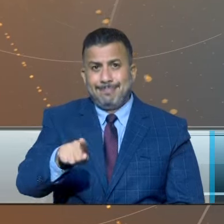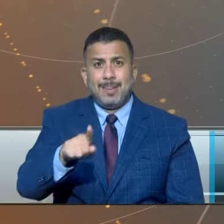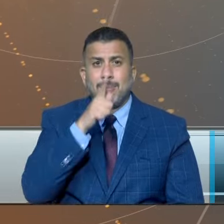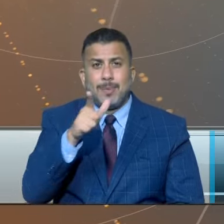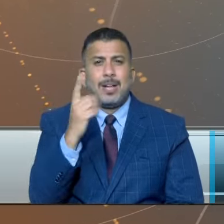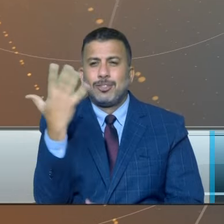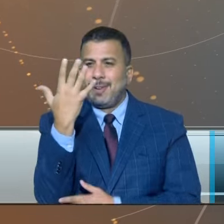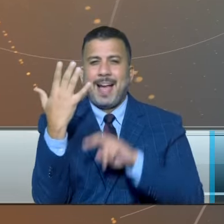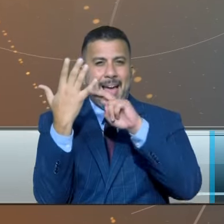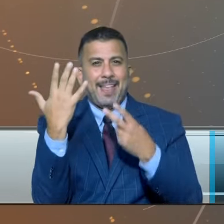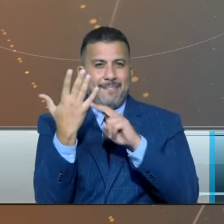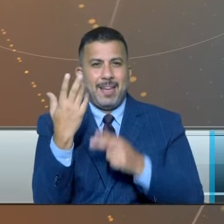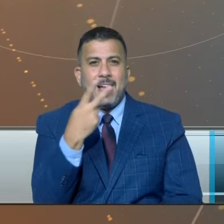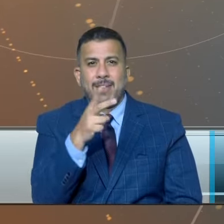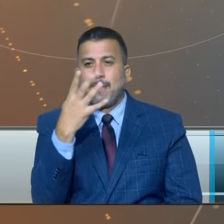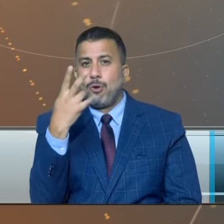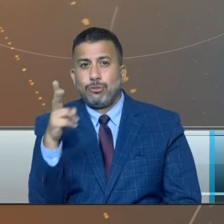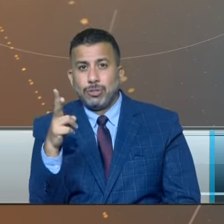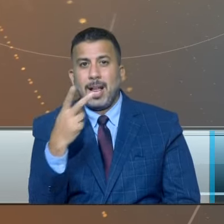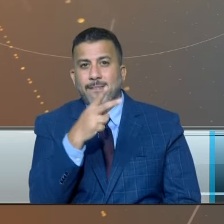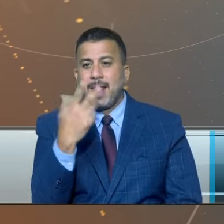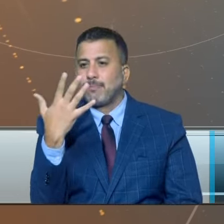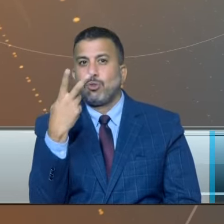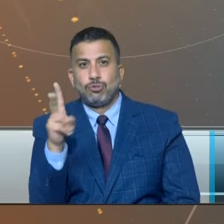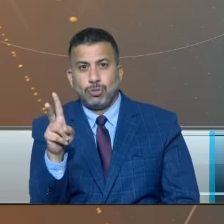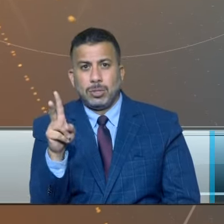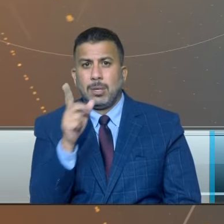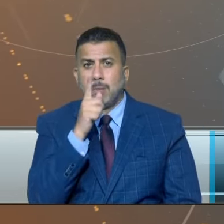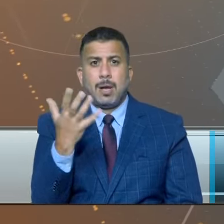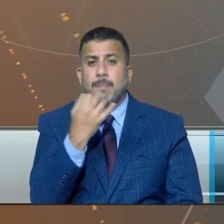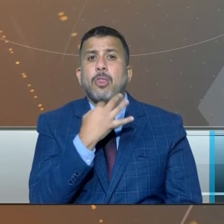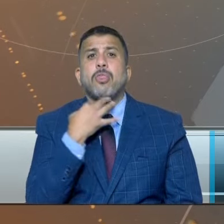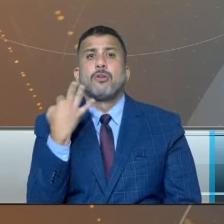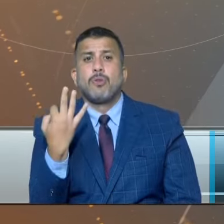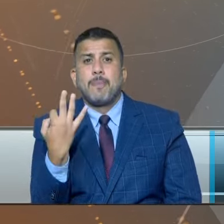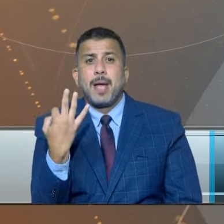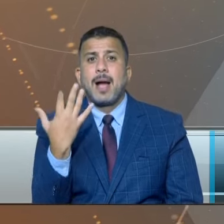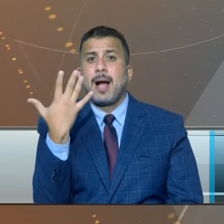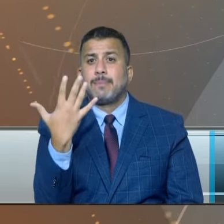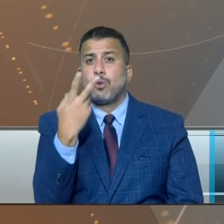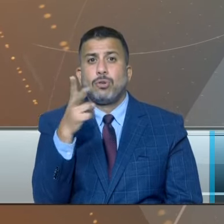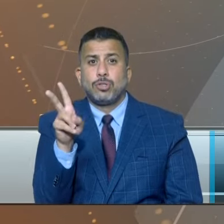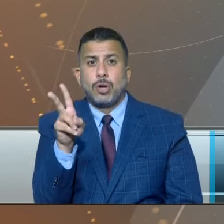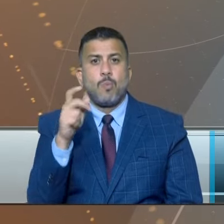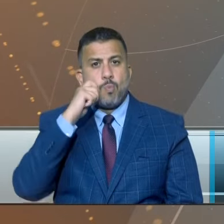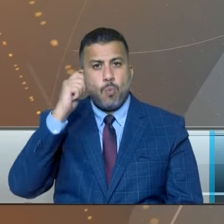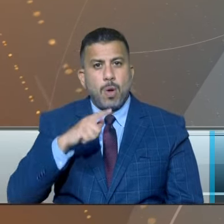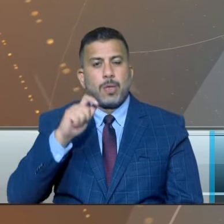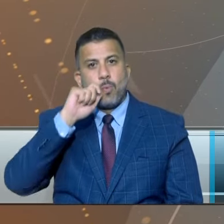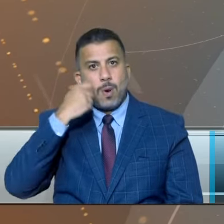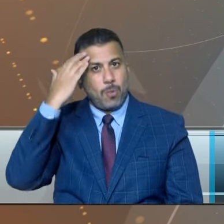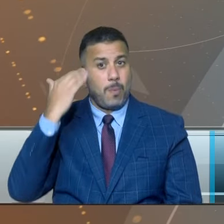الاكاديمي 2004 2025 من بينهم 325 مواطنا